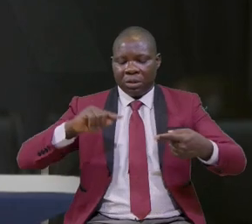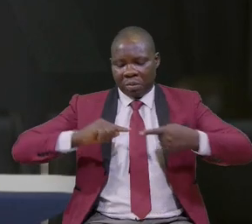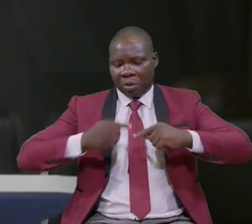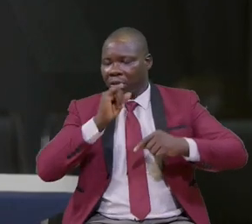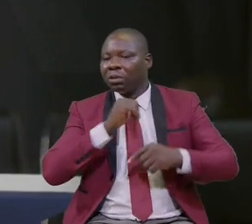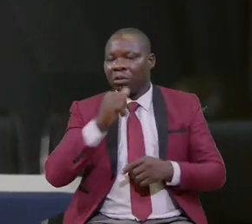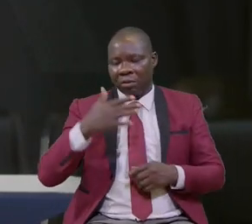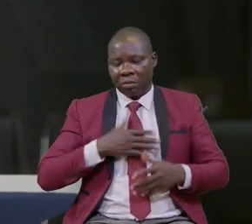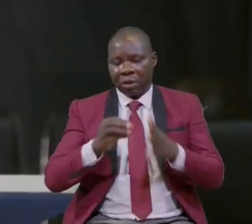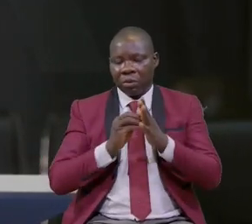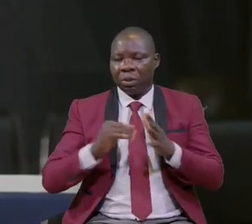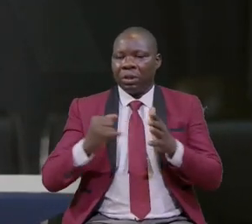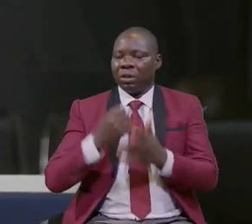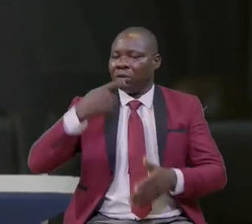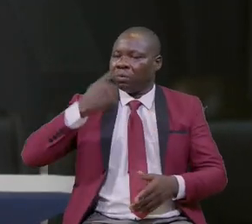elle doit partir.